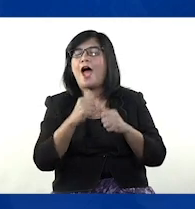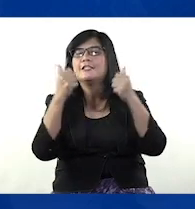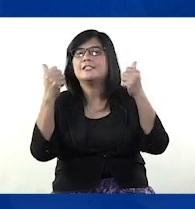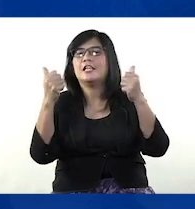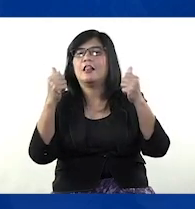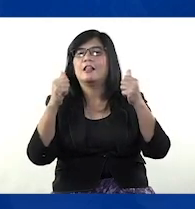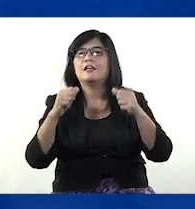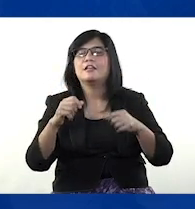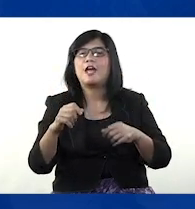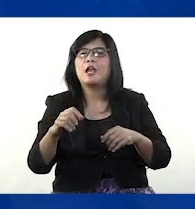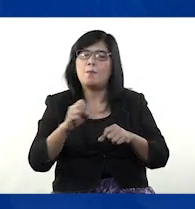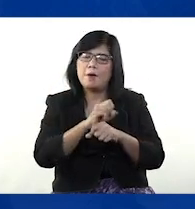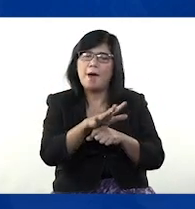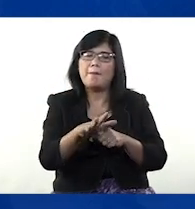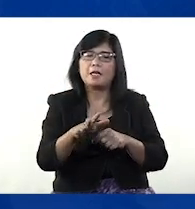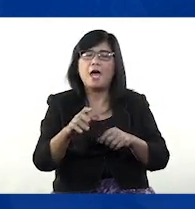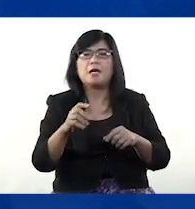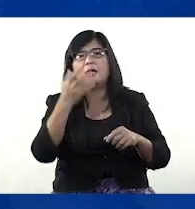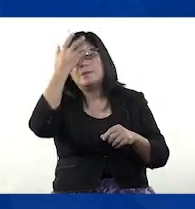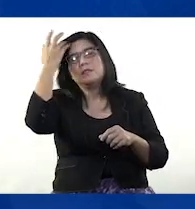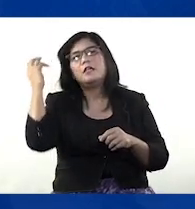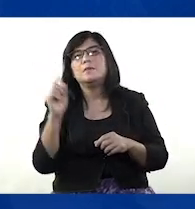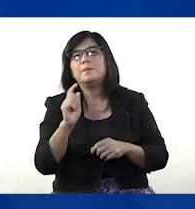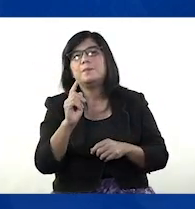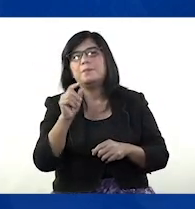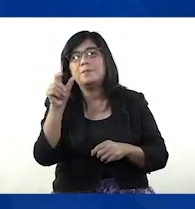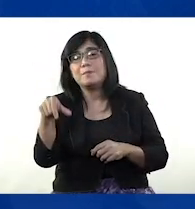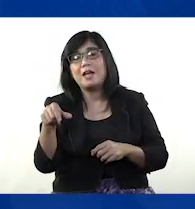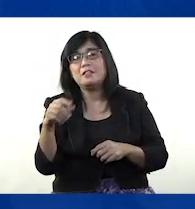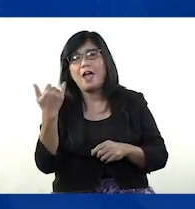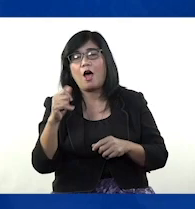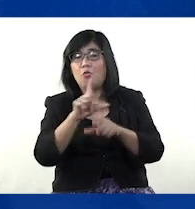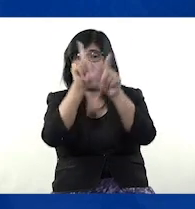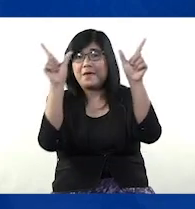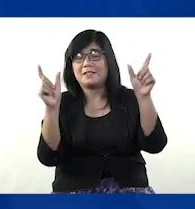yang luar biasa di bangsa dan negara ini Haleluya uh uh